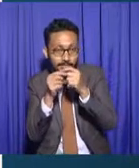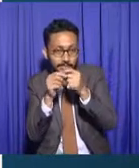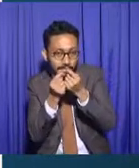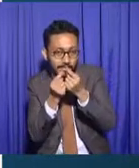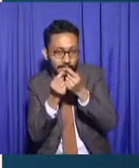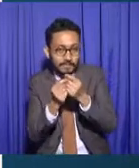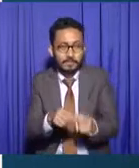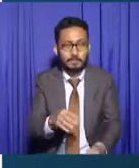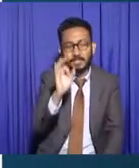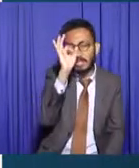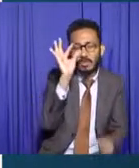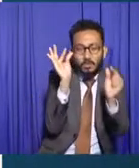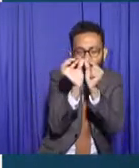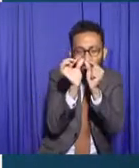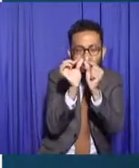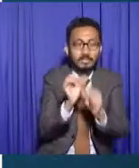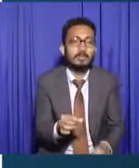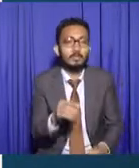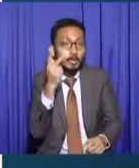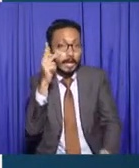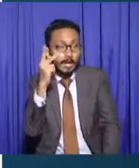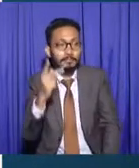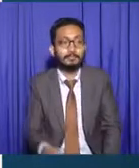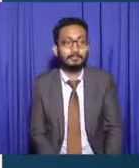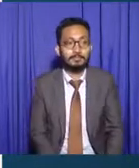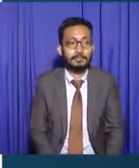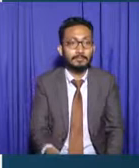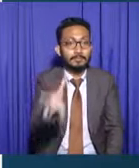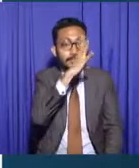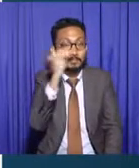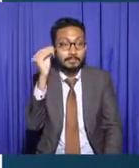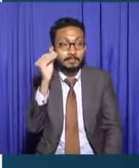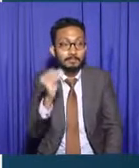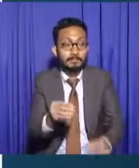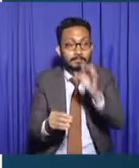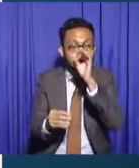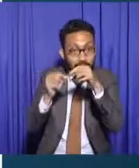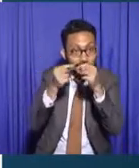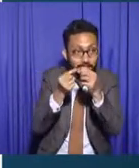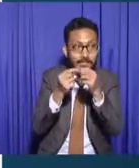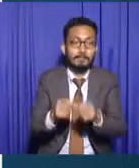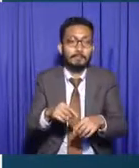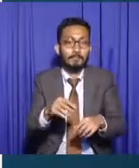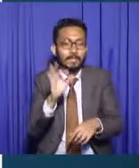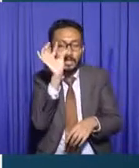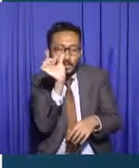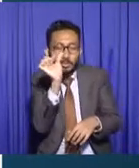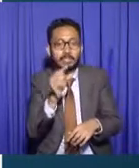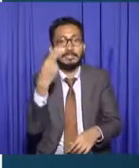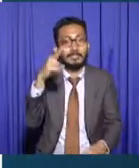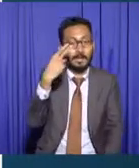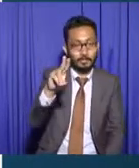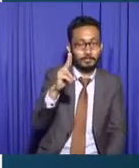biji berkedut berwarna kuning dan biji berkedut